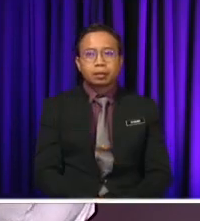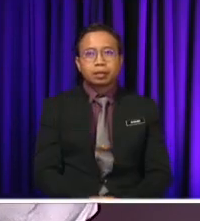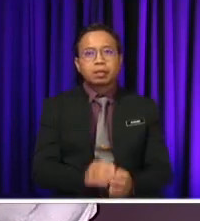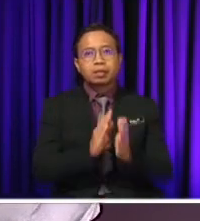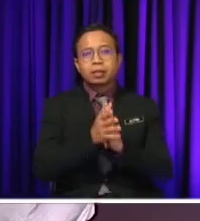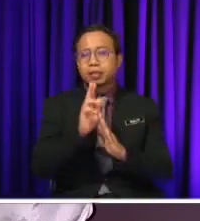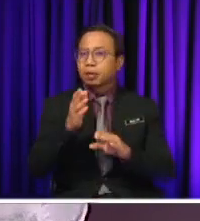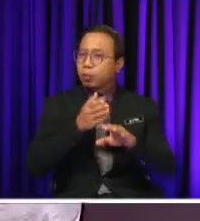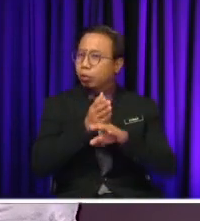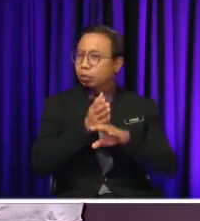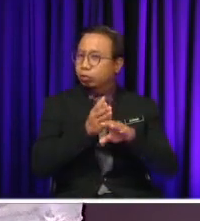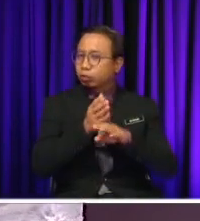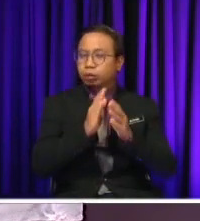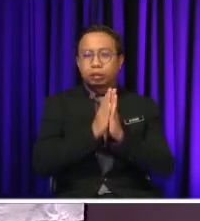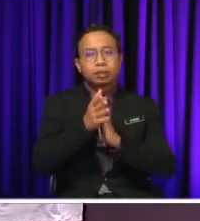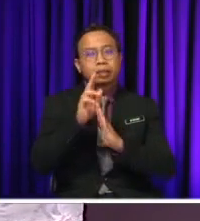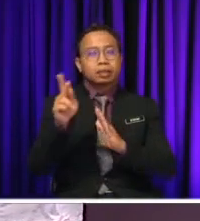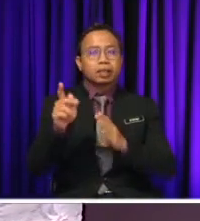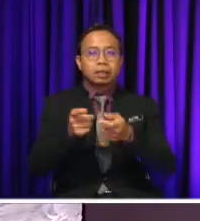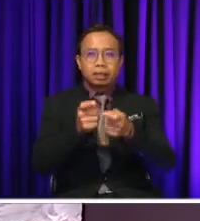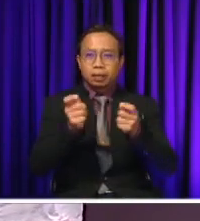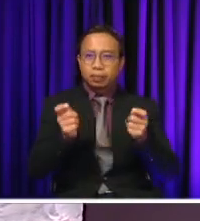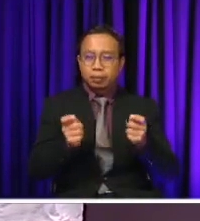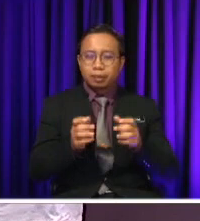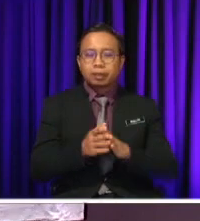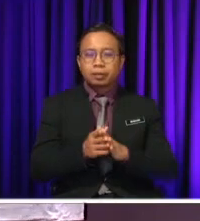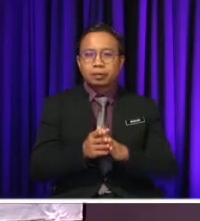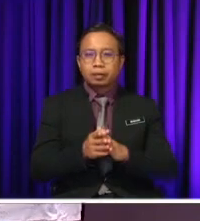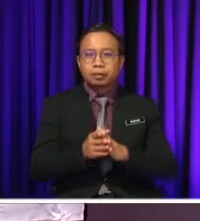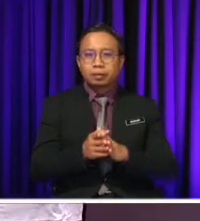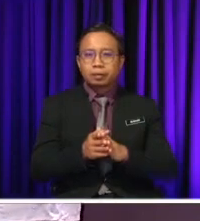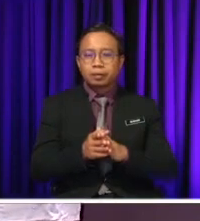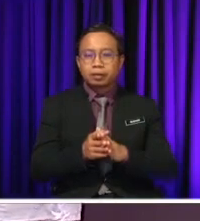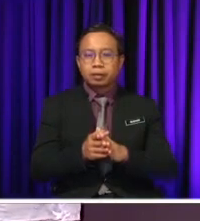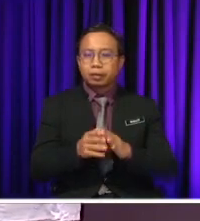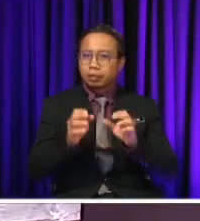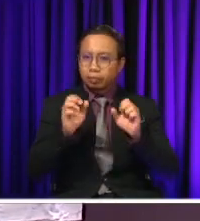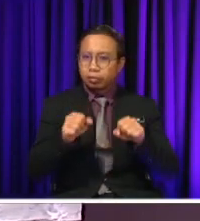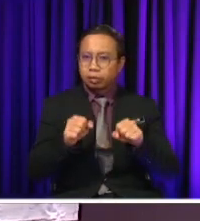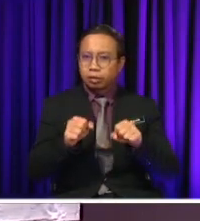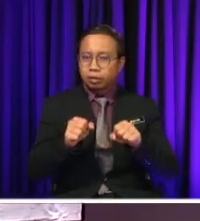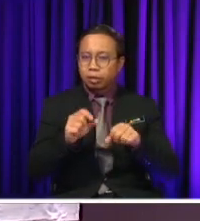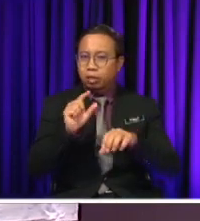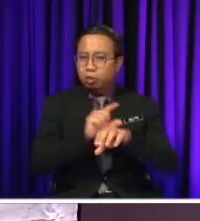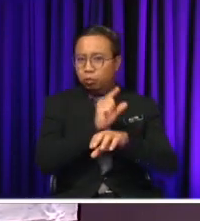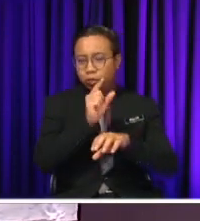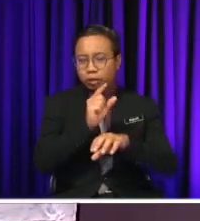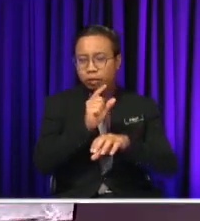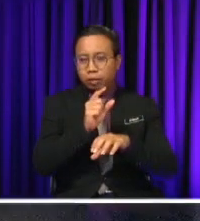dipotong jadikan Taman pas itu kita boleh gunakan Tayo